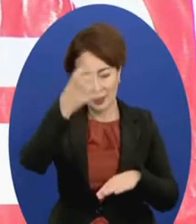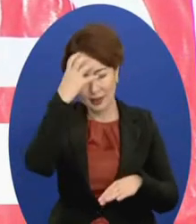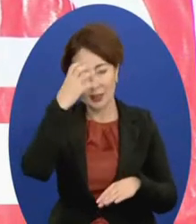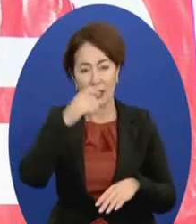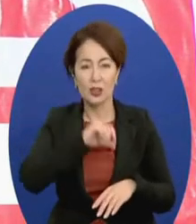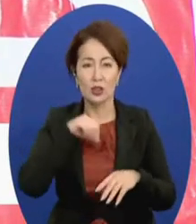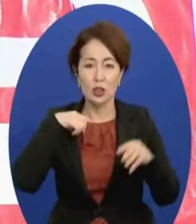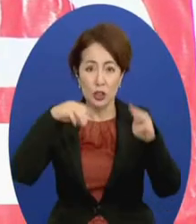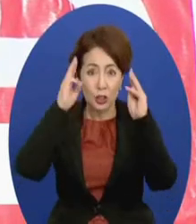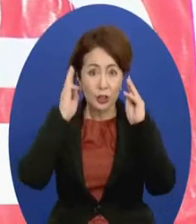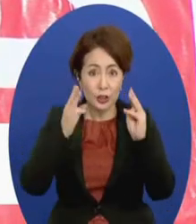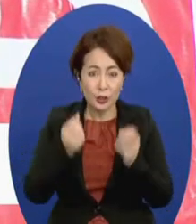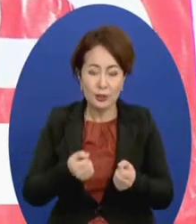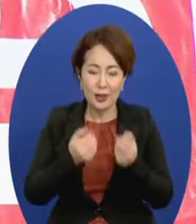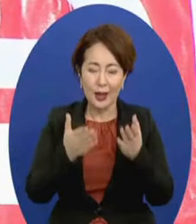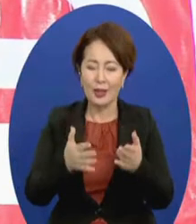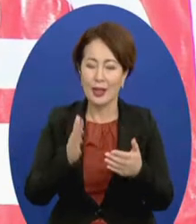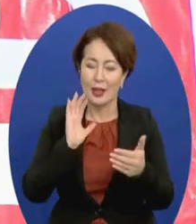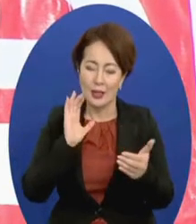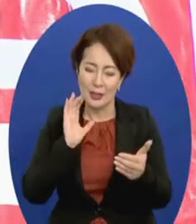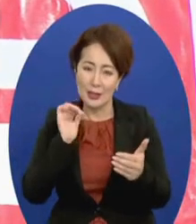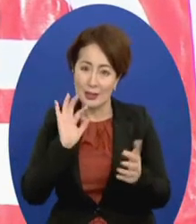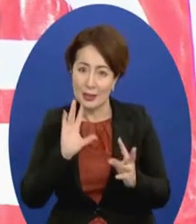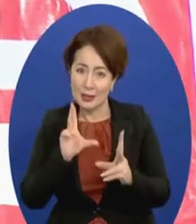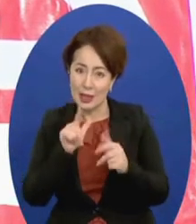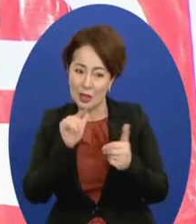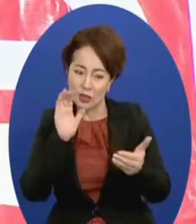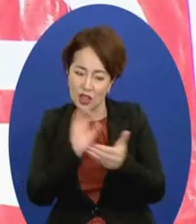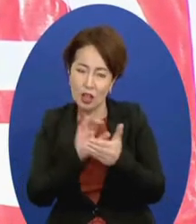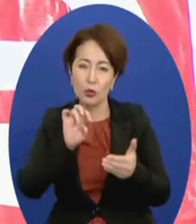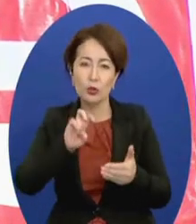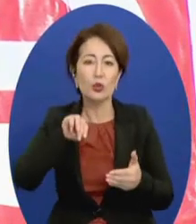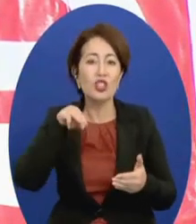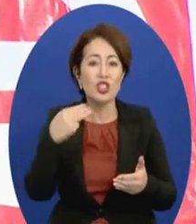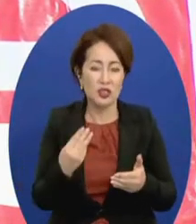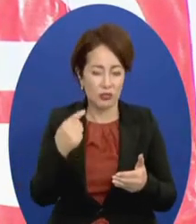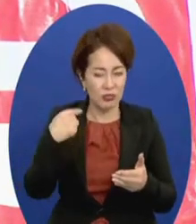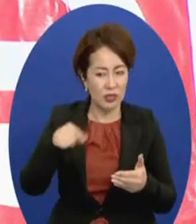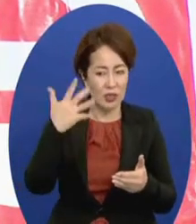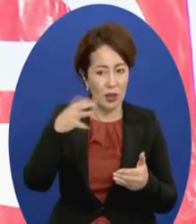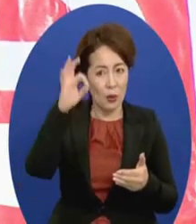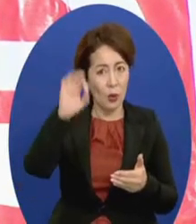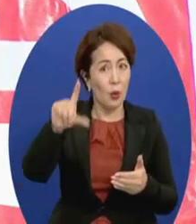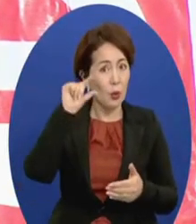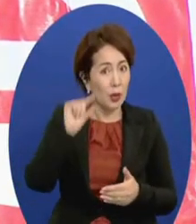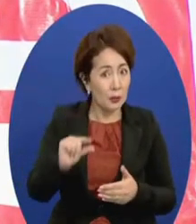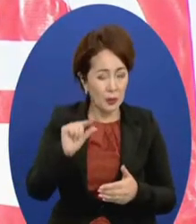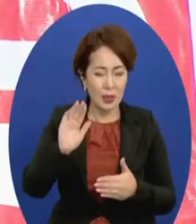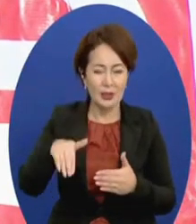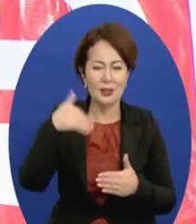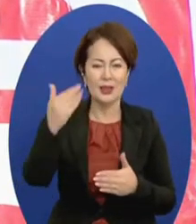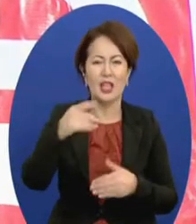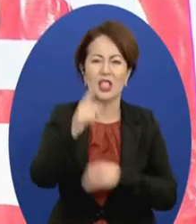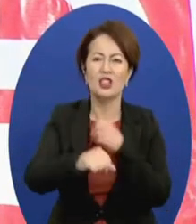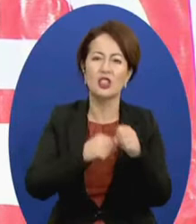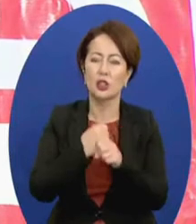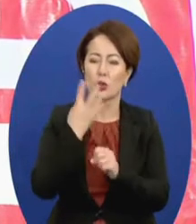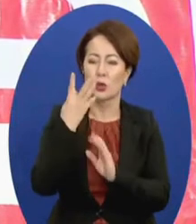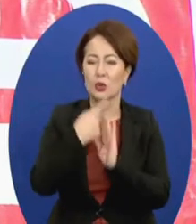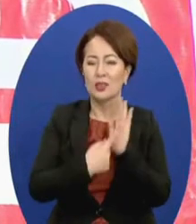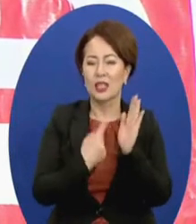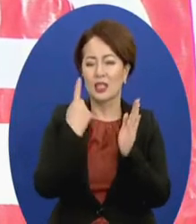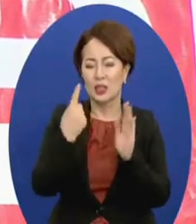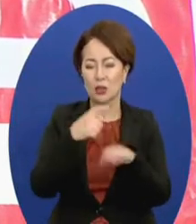гаргаж сайжруулсан шахмал төлшийг 50% хямдруулж ирэх жилийн 4 сарын 1 хүртэл ийм үнээр зарах,